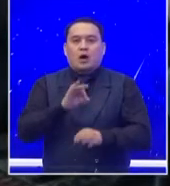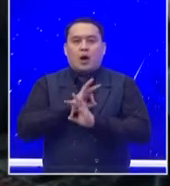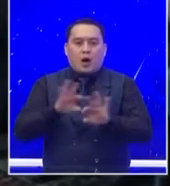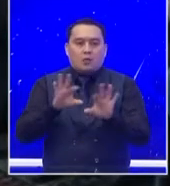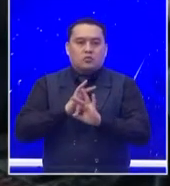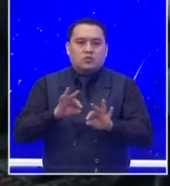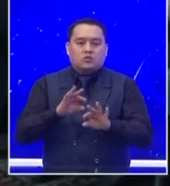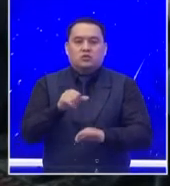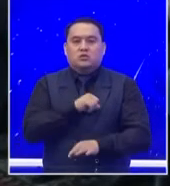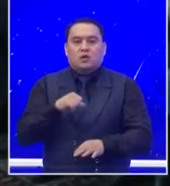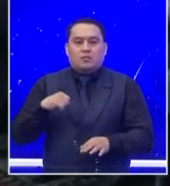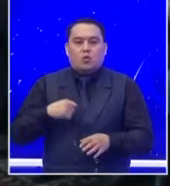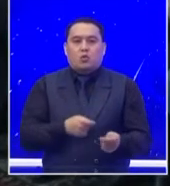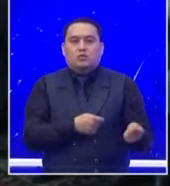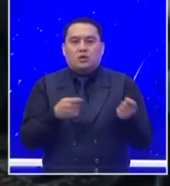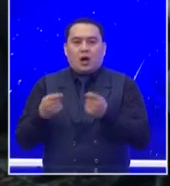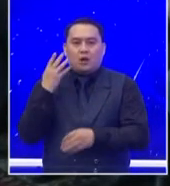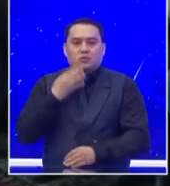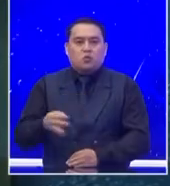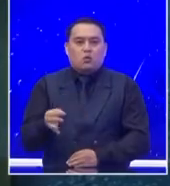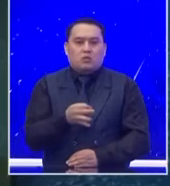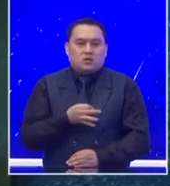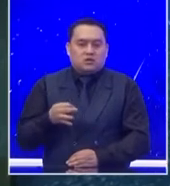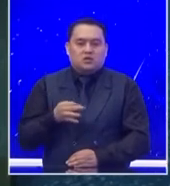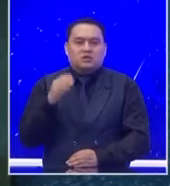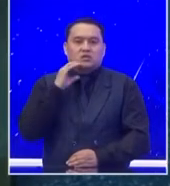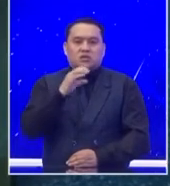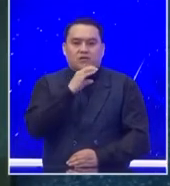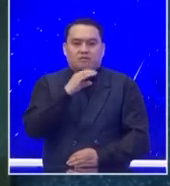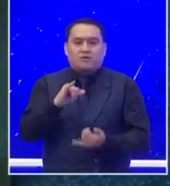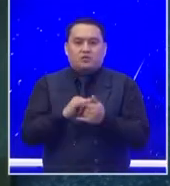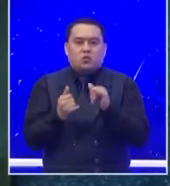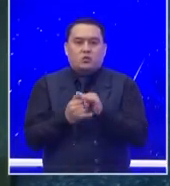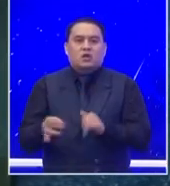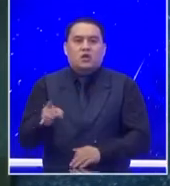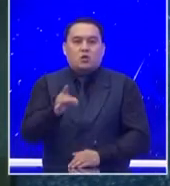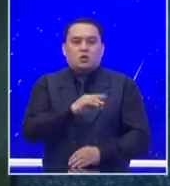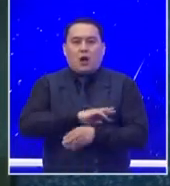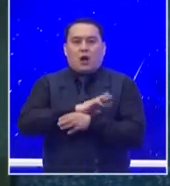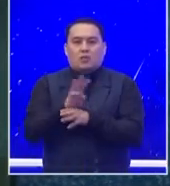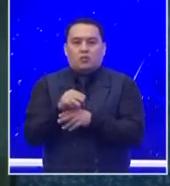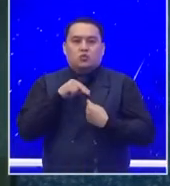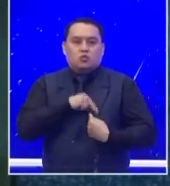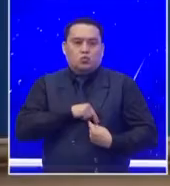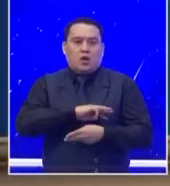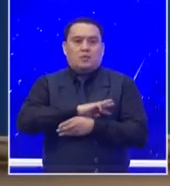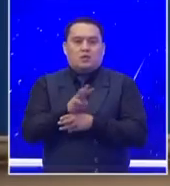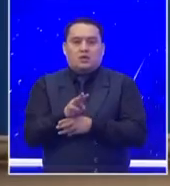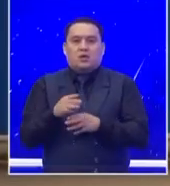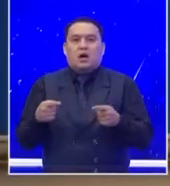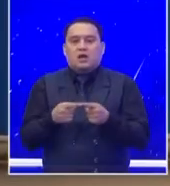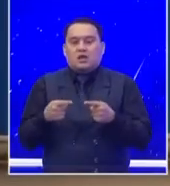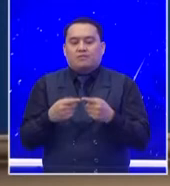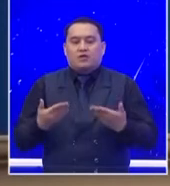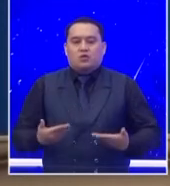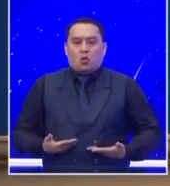программы добровольного переселения из Алматинской области в северные и восточные регионы с обеспечением трудоустройства и арендного жилья